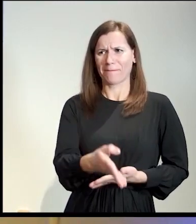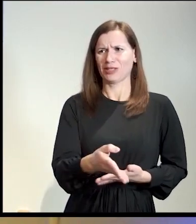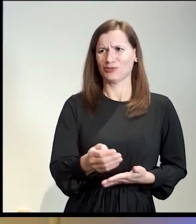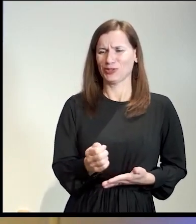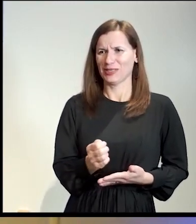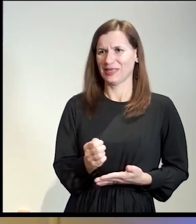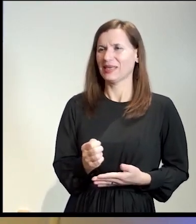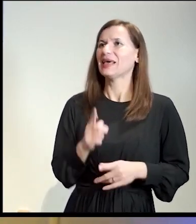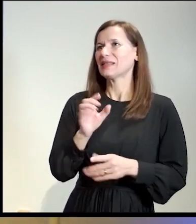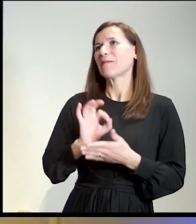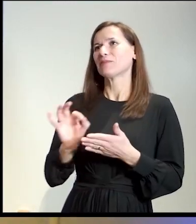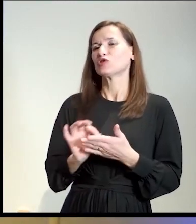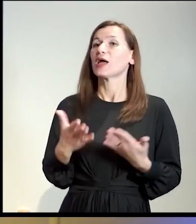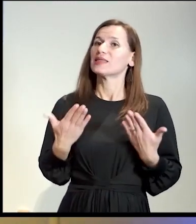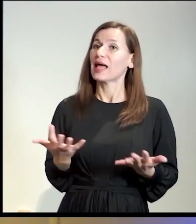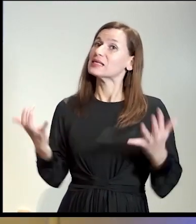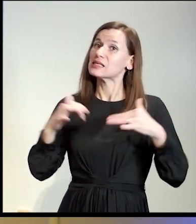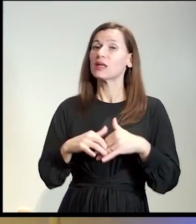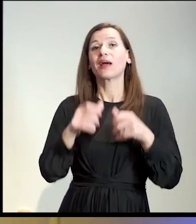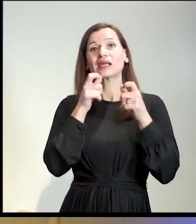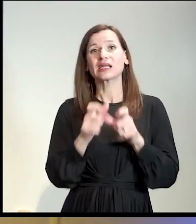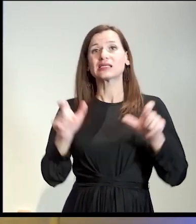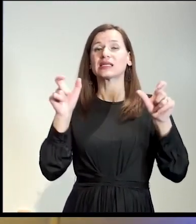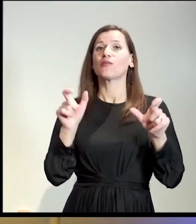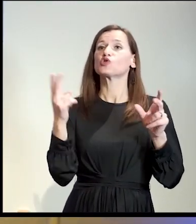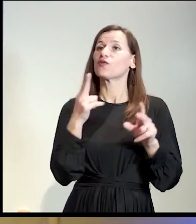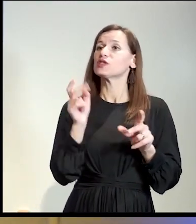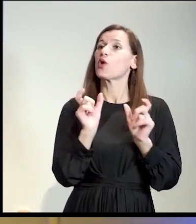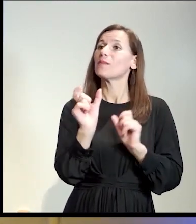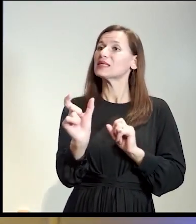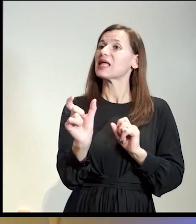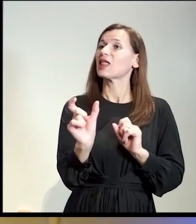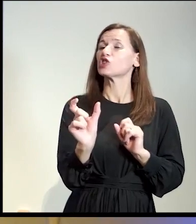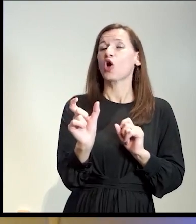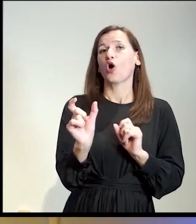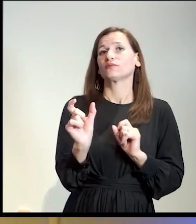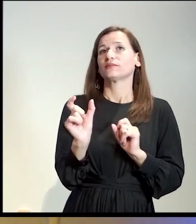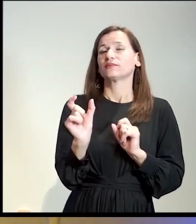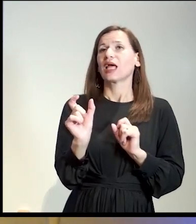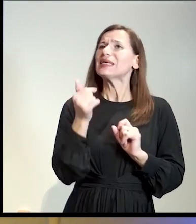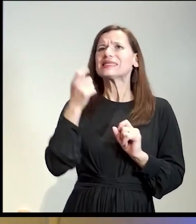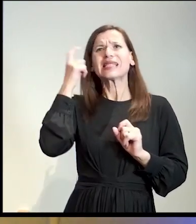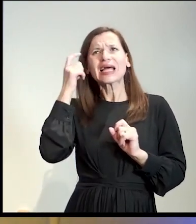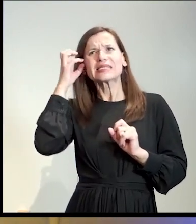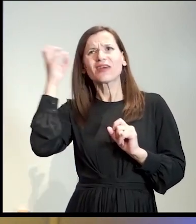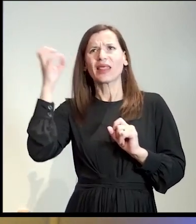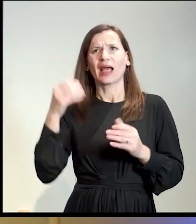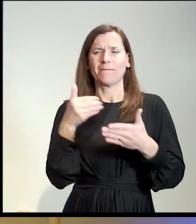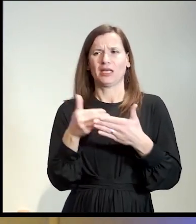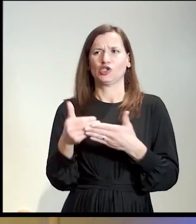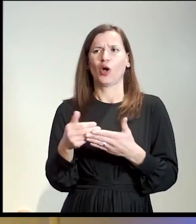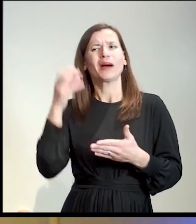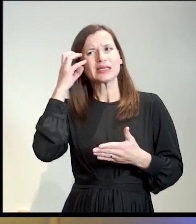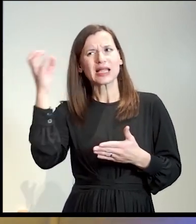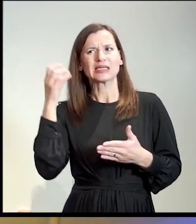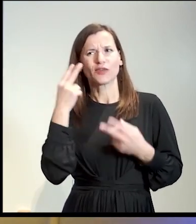Pravi, danes se zbiramo, da razglasimo slovensko besedo leta 2023 v luči znanstvenega pristopa k jezikovnim inovacijam. Znanstveno